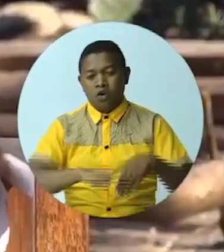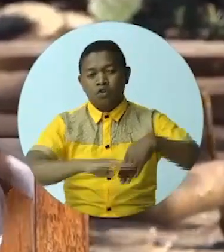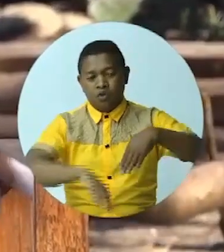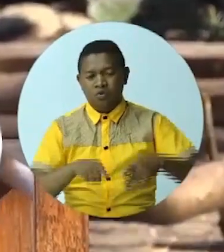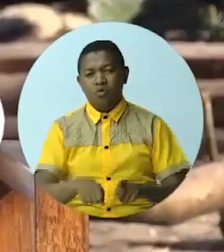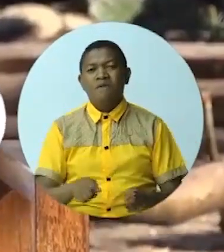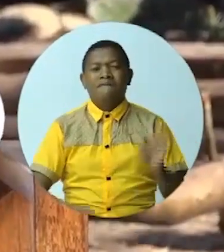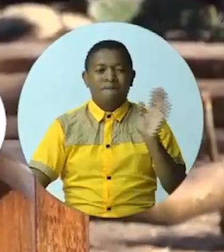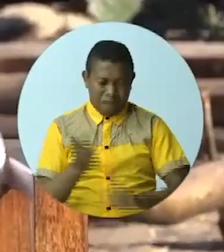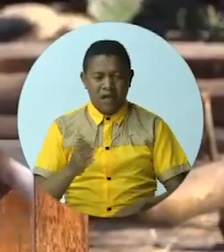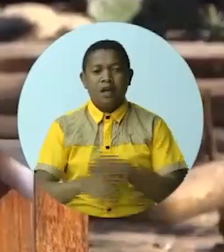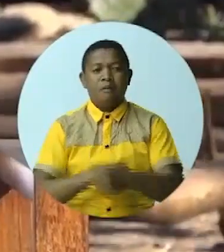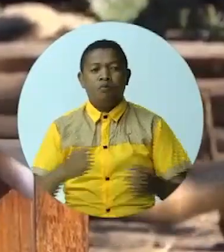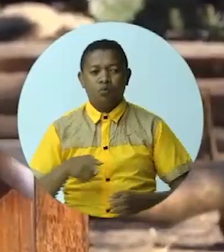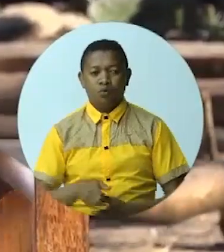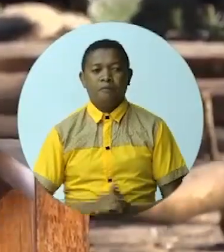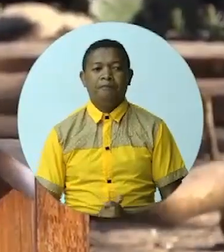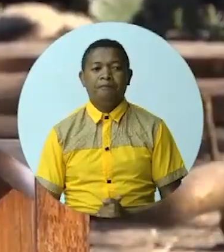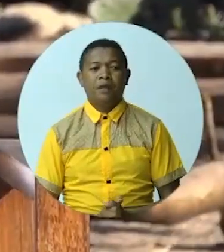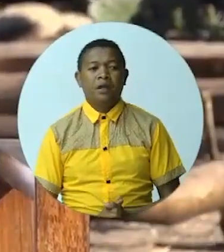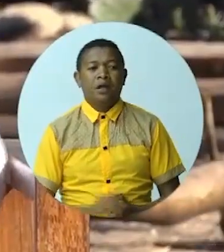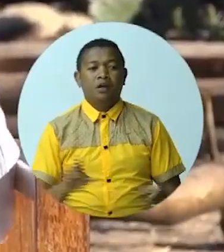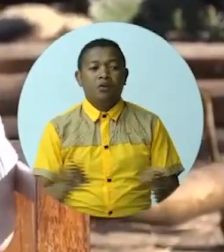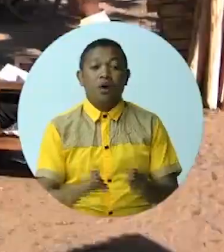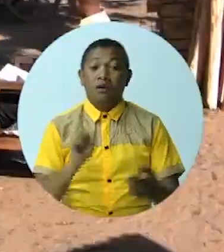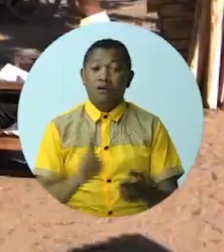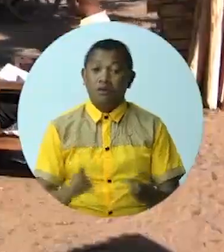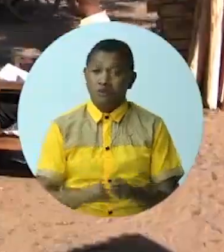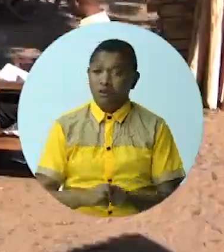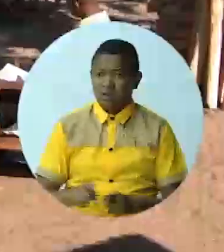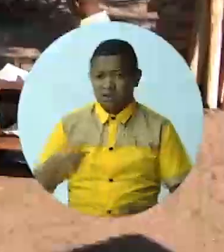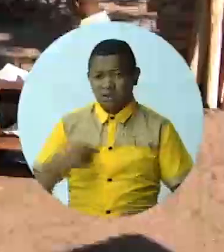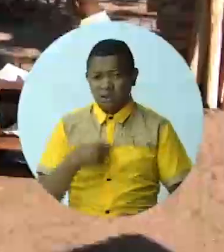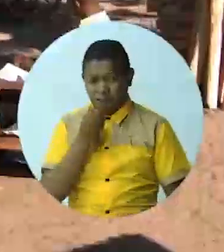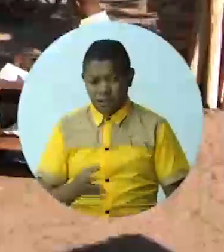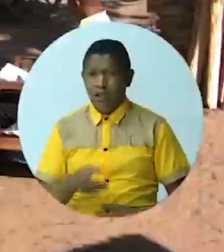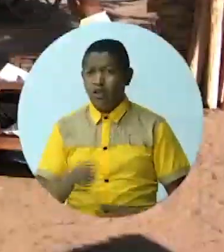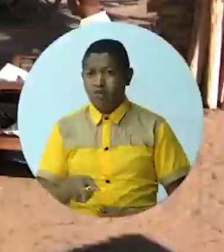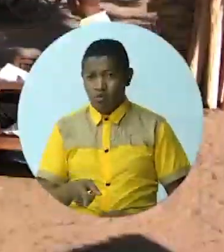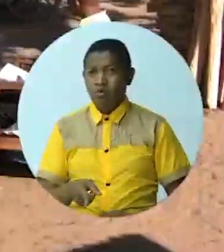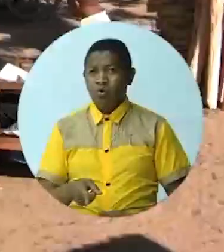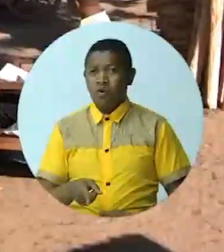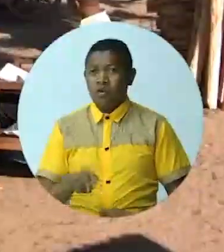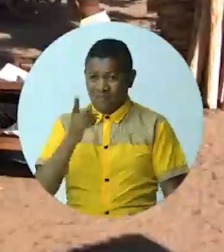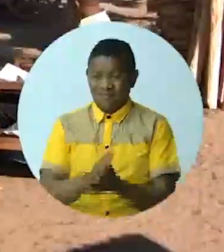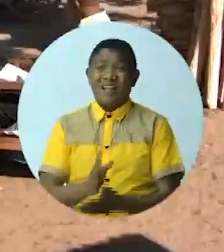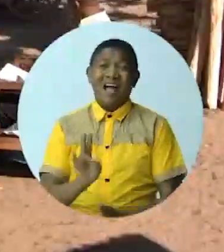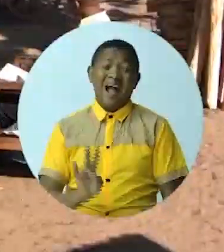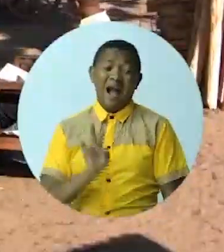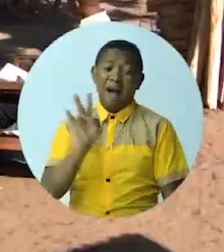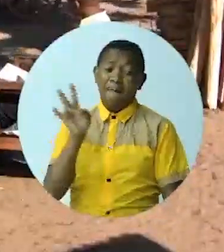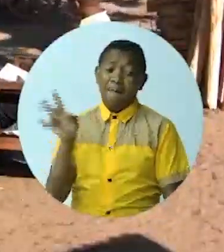apetratsika. Ary eto dia milaza hoe afaka tafabolana dia hivelona. zany ametraka